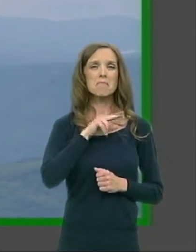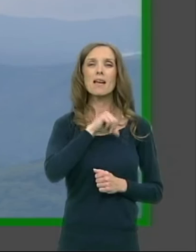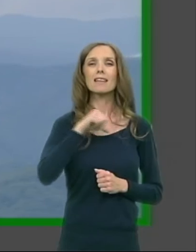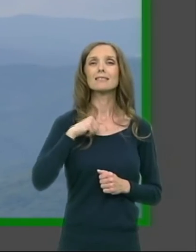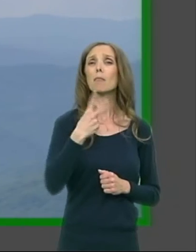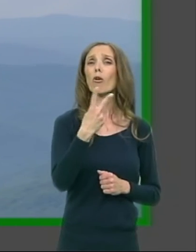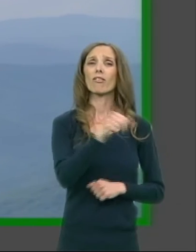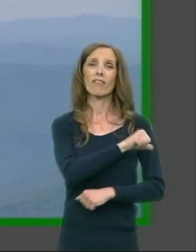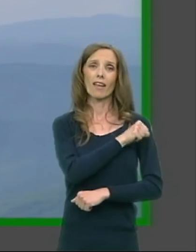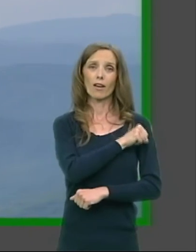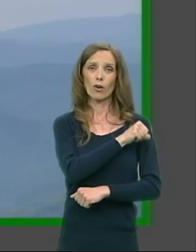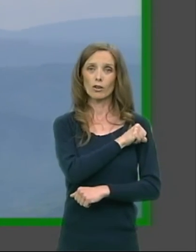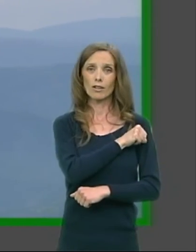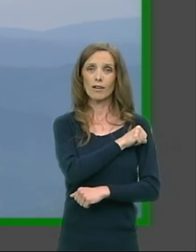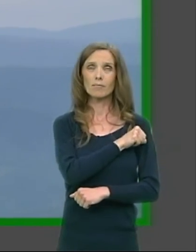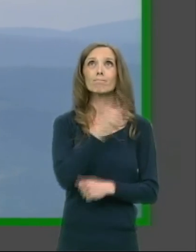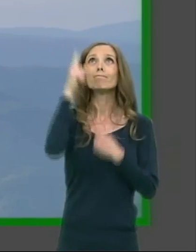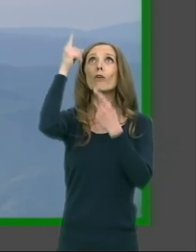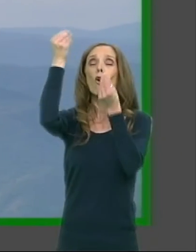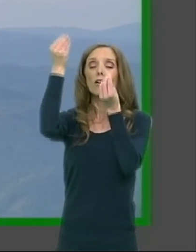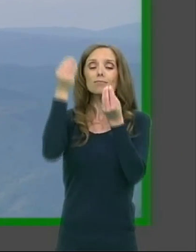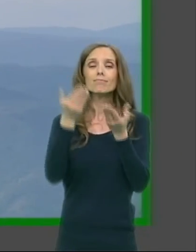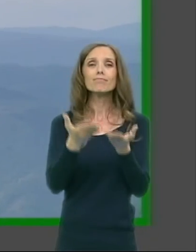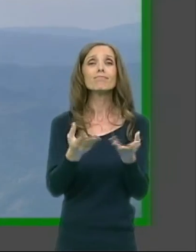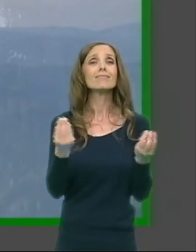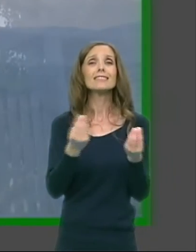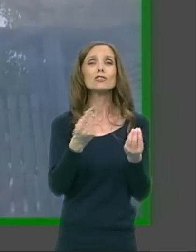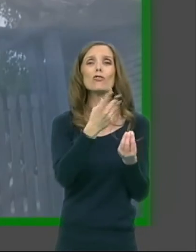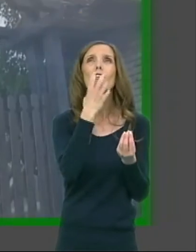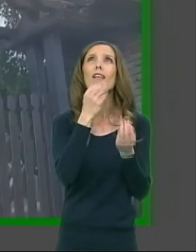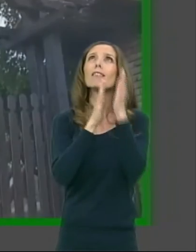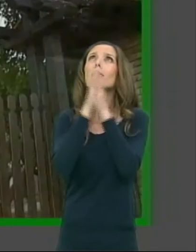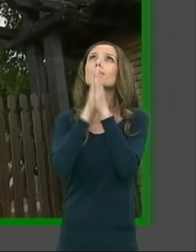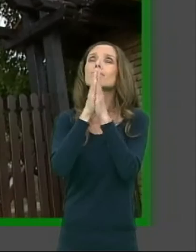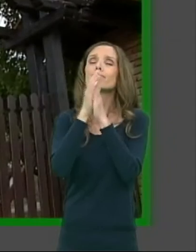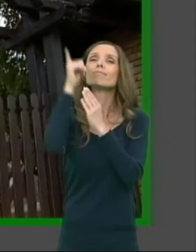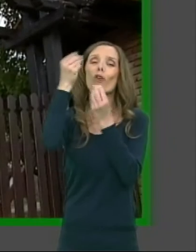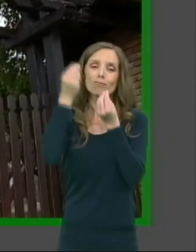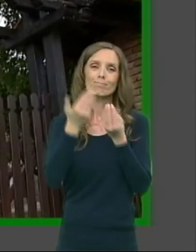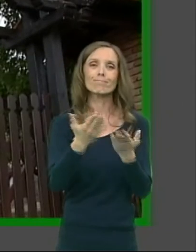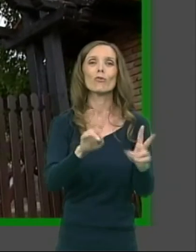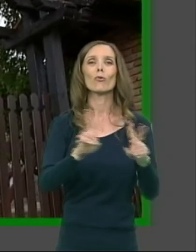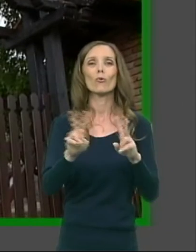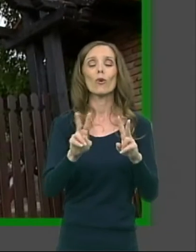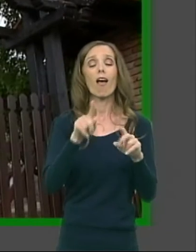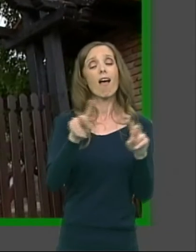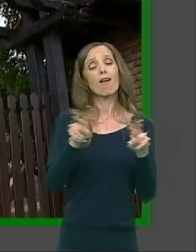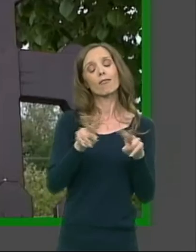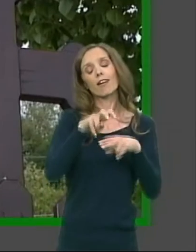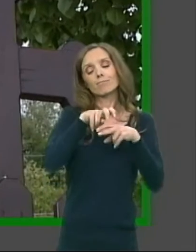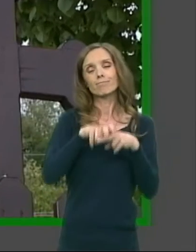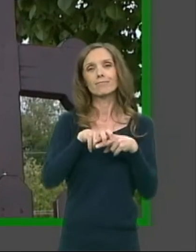Samo dve godine, od Boga je dana, molitve dedine. Na krevetu